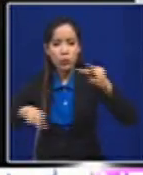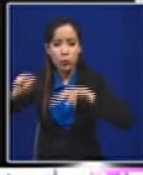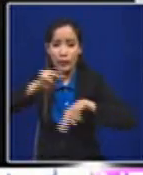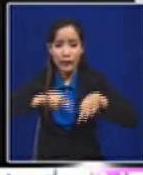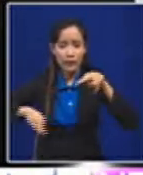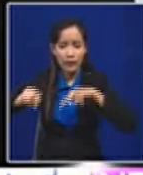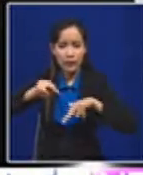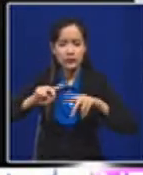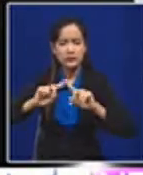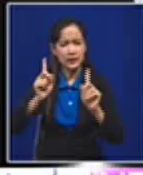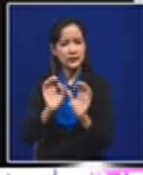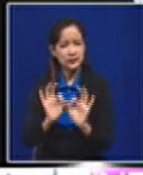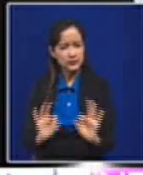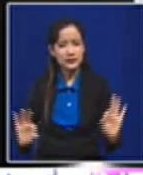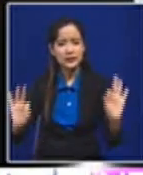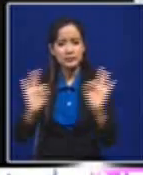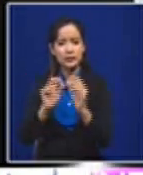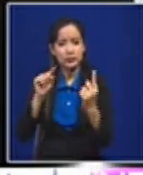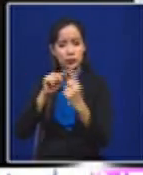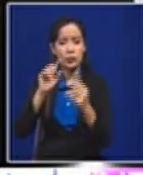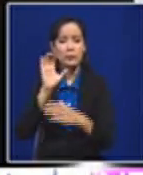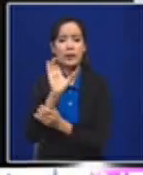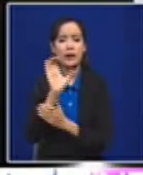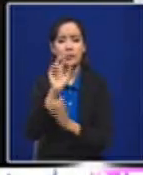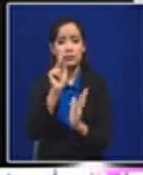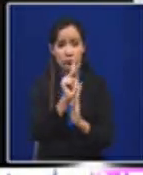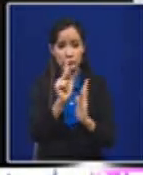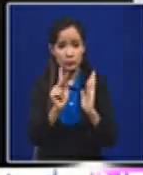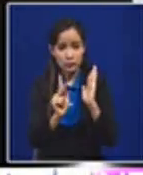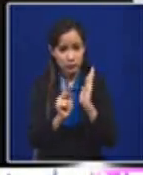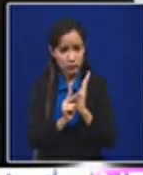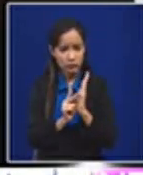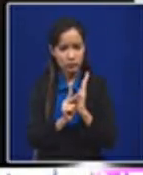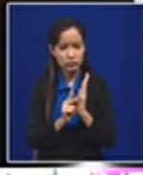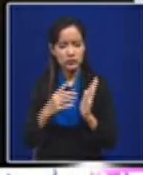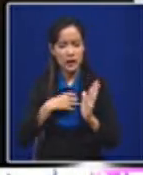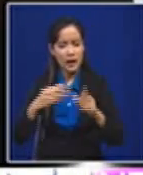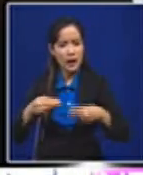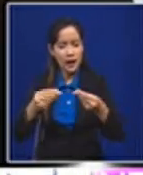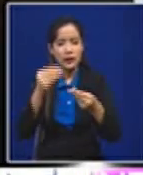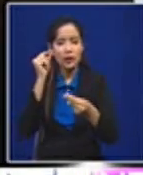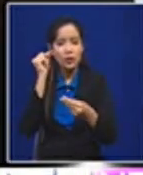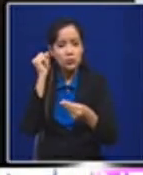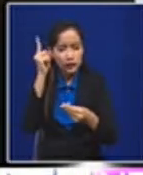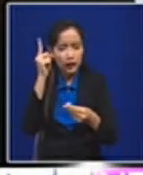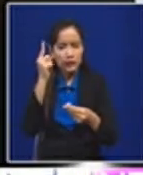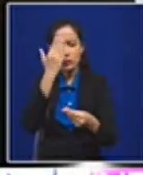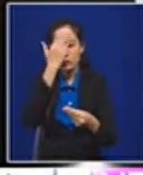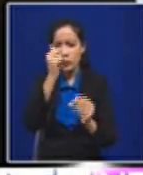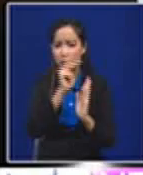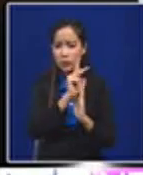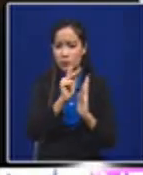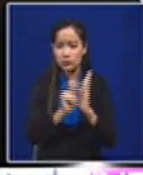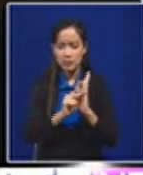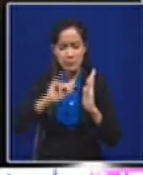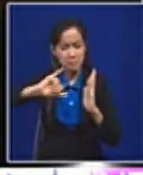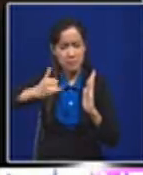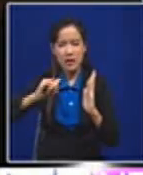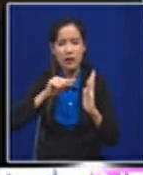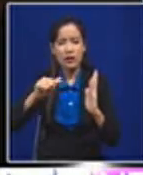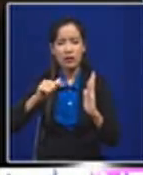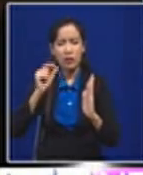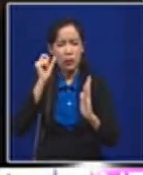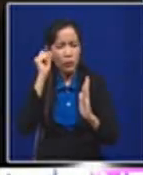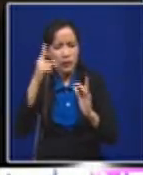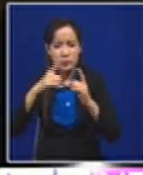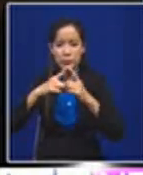นนี้ขึ้นอยู่กับการบังคับใช้กฎหมายซึ่งการบังคับใช้กฎหมายเนี่ยต้องทำความเข้าใจเพราะบางกฎหมายบางมาตรายังเข้า